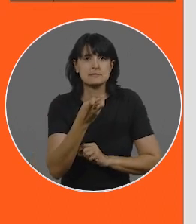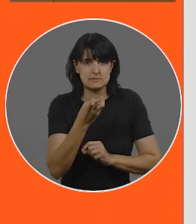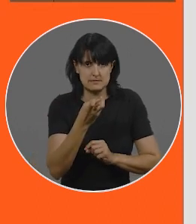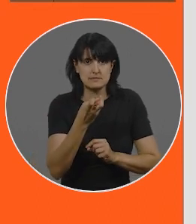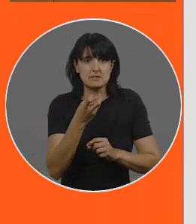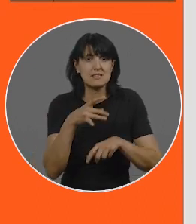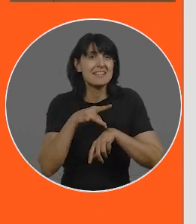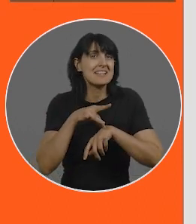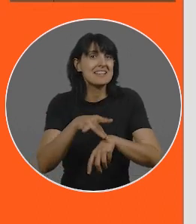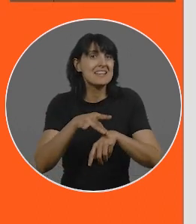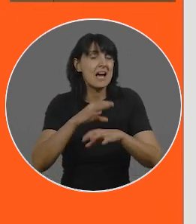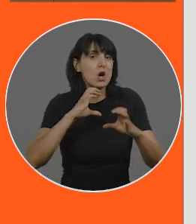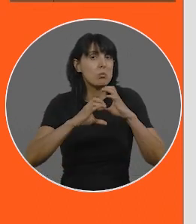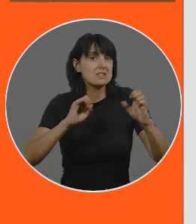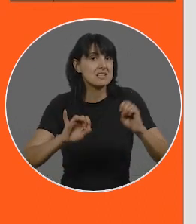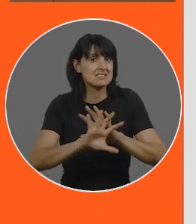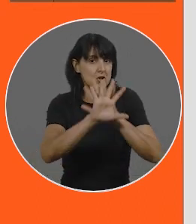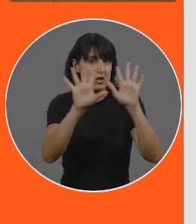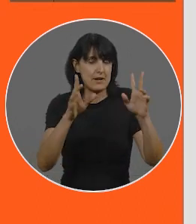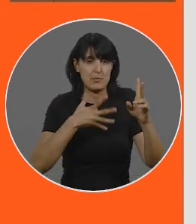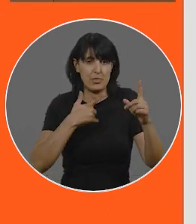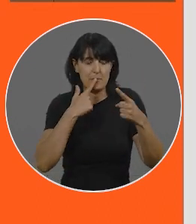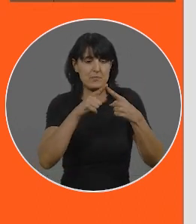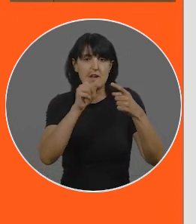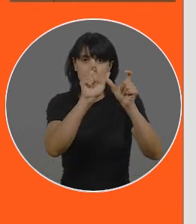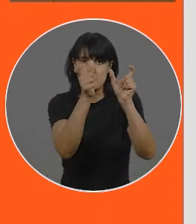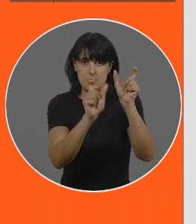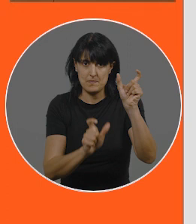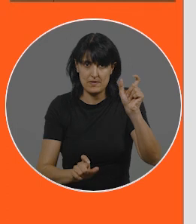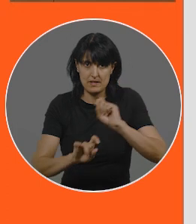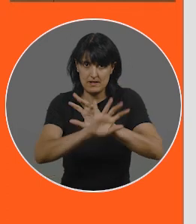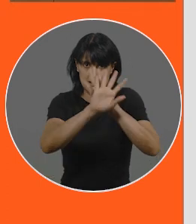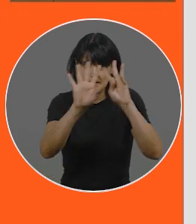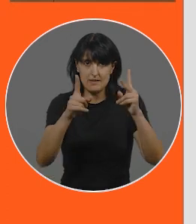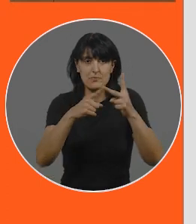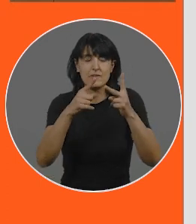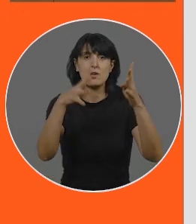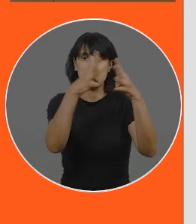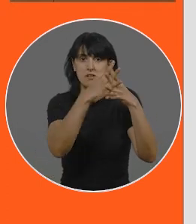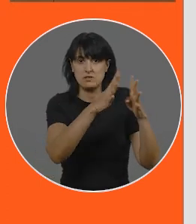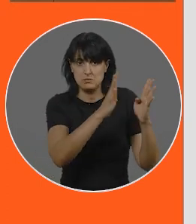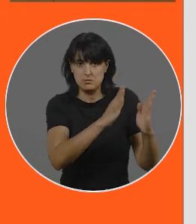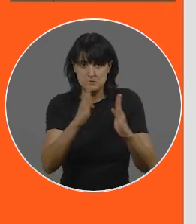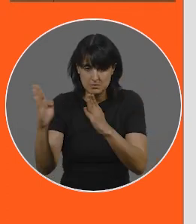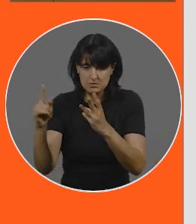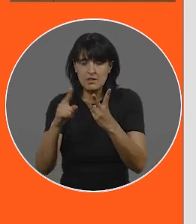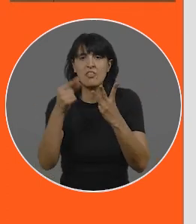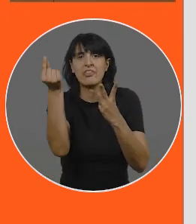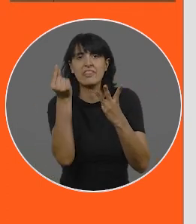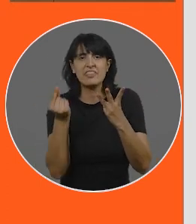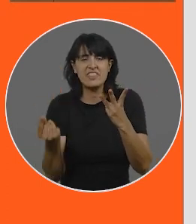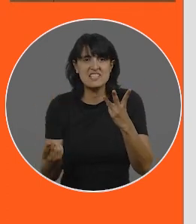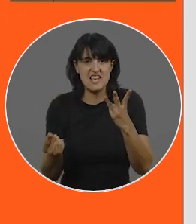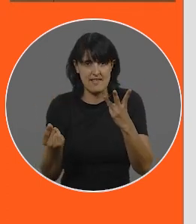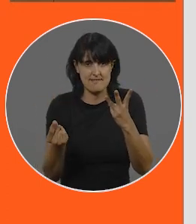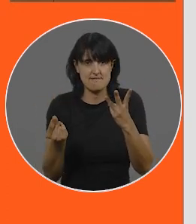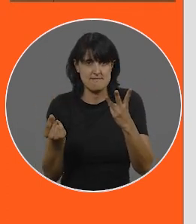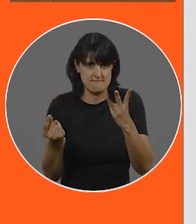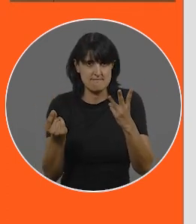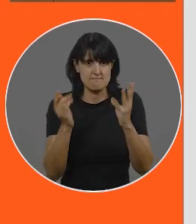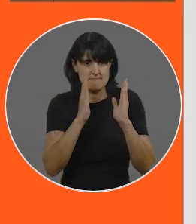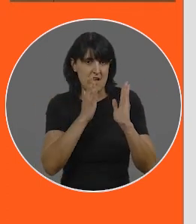pilars de la guia de comunicació clara, que són el vocabulari clar, l'estructura ordenada i un disseny gràfic adequat. Vale? Són aquests tres